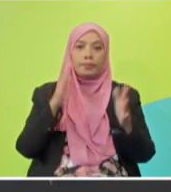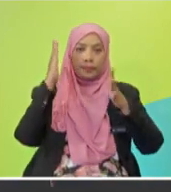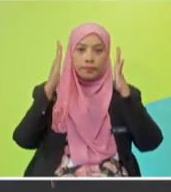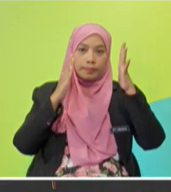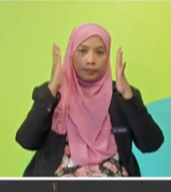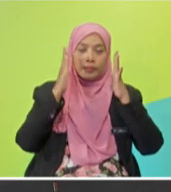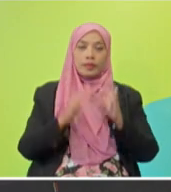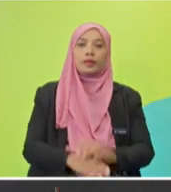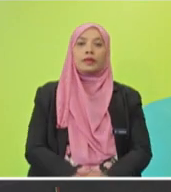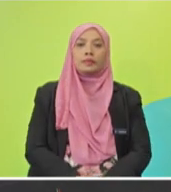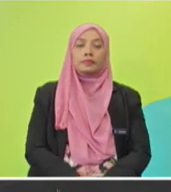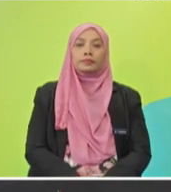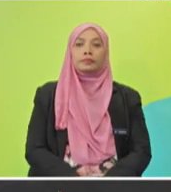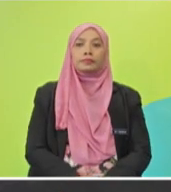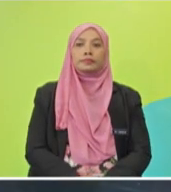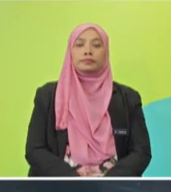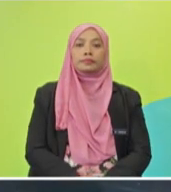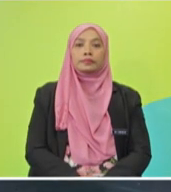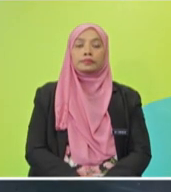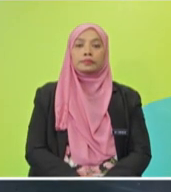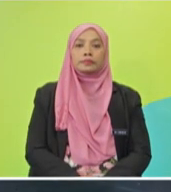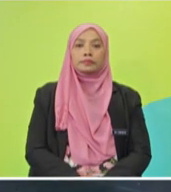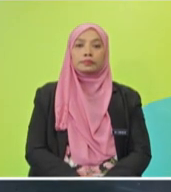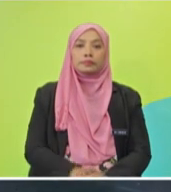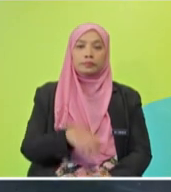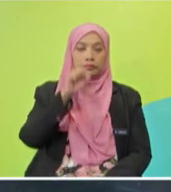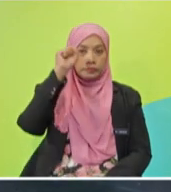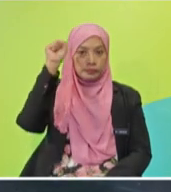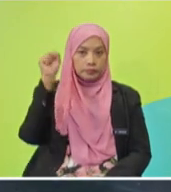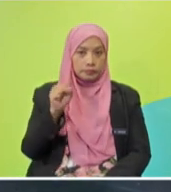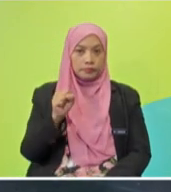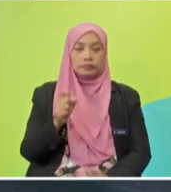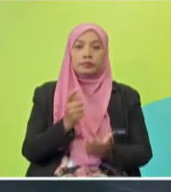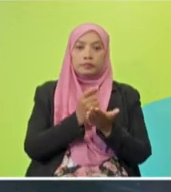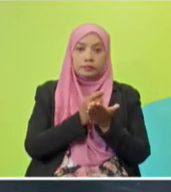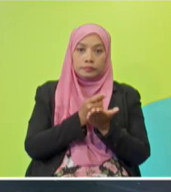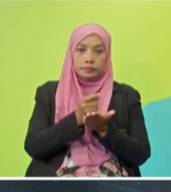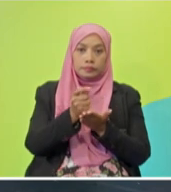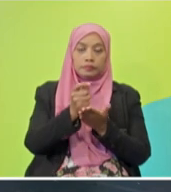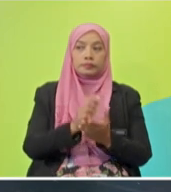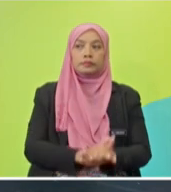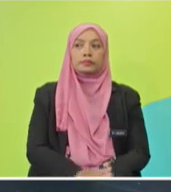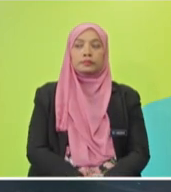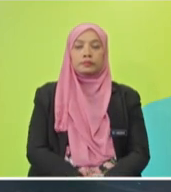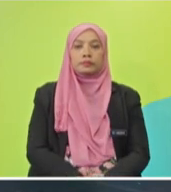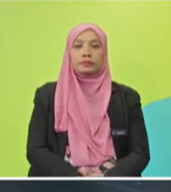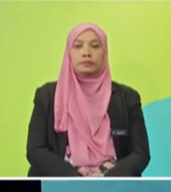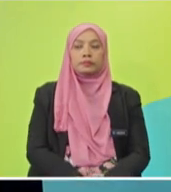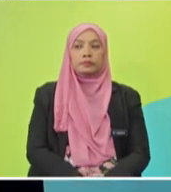yang kedua pula. Kita bagi 3 je lah A, B, C. Tadi buat A, B, C, D. Kan? Banyak kan? Sekarang ni kita bagi dalam 3